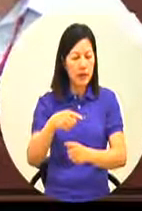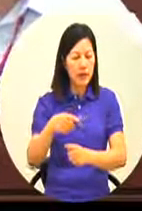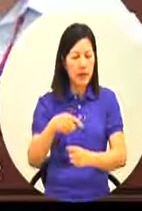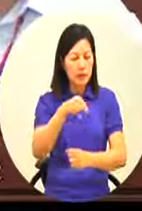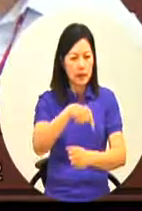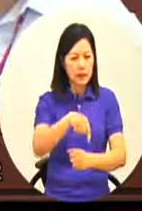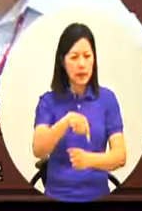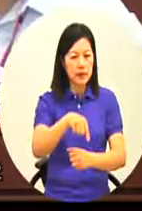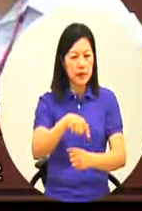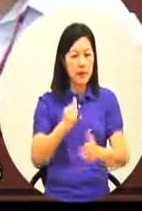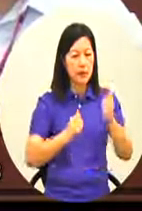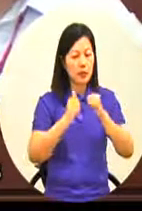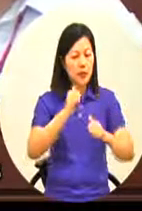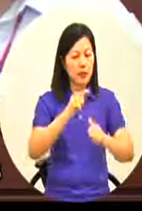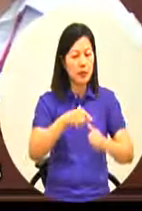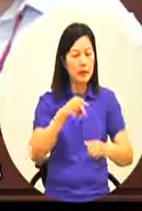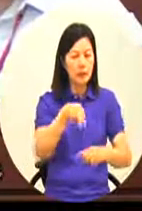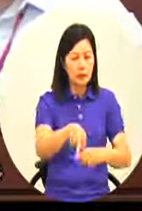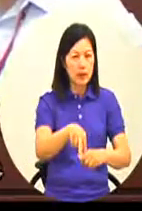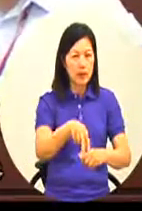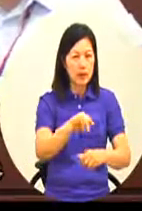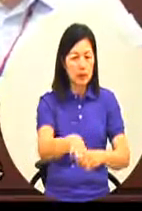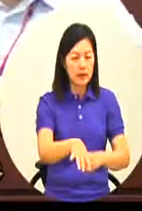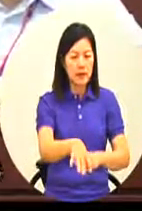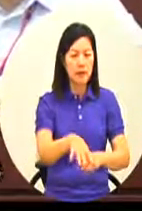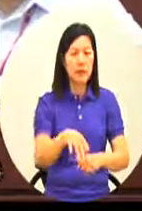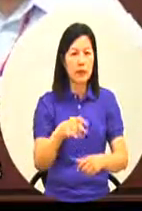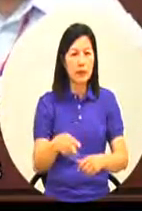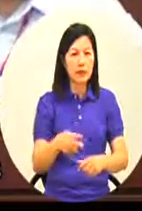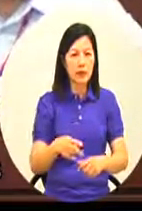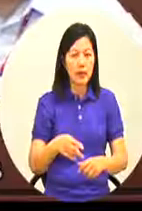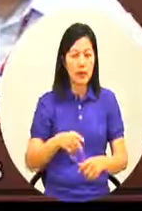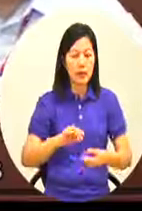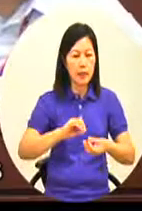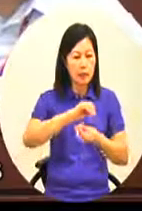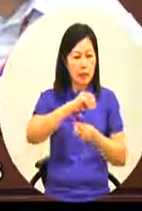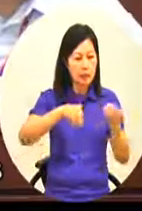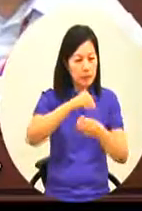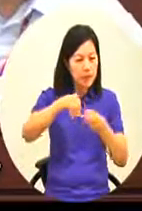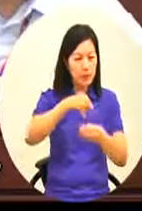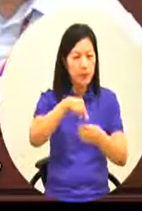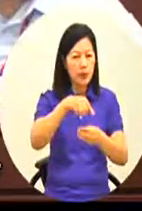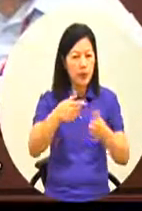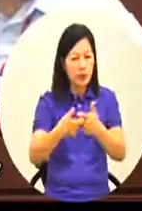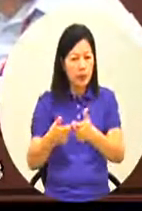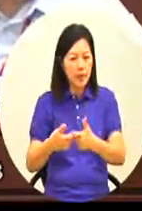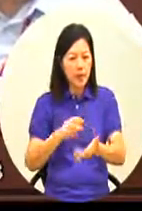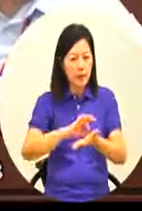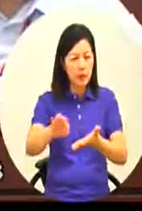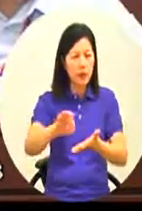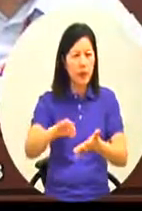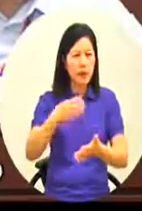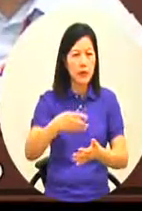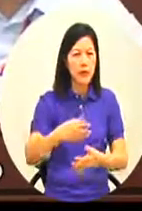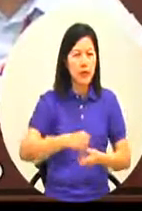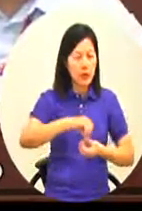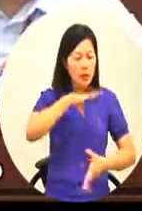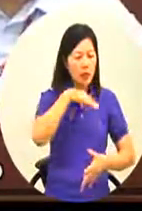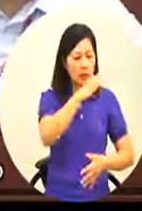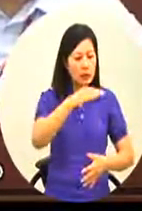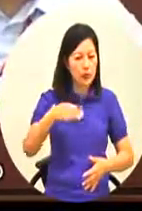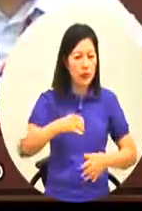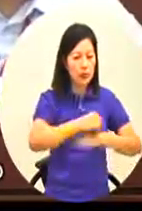个新的使用，那它可以活化古岩的老城区，那又可以串联博二，又结合寿山动物园跟周